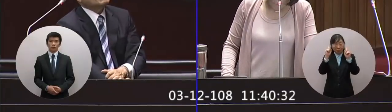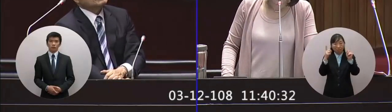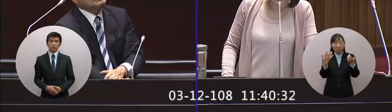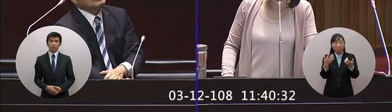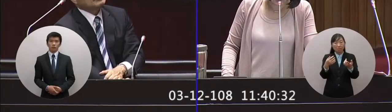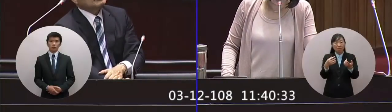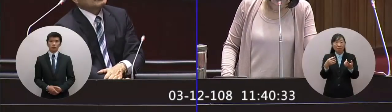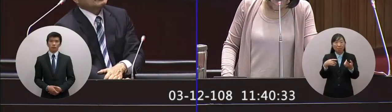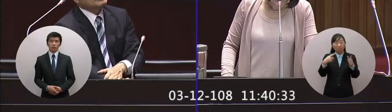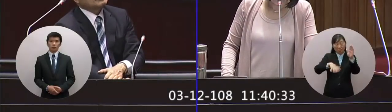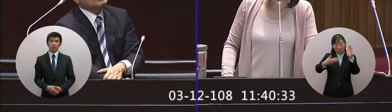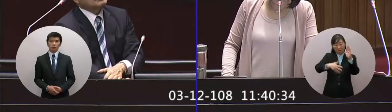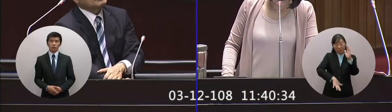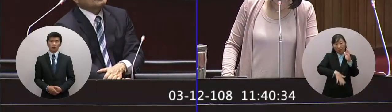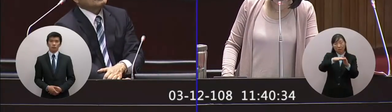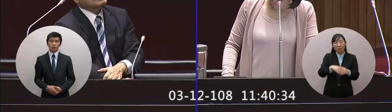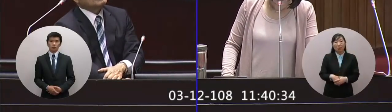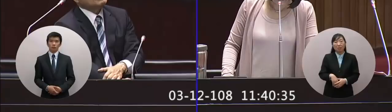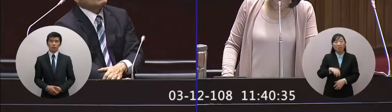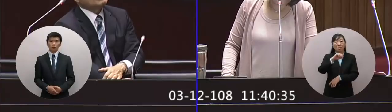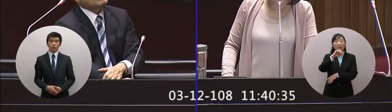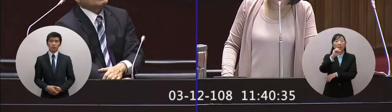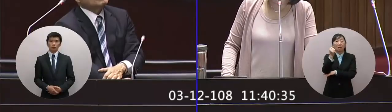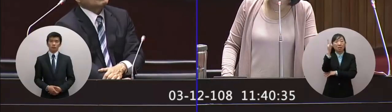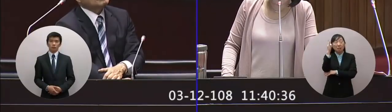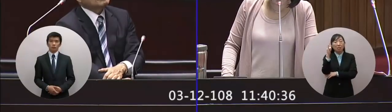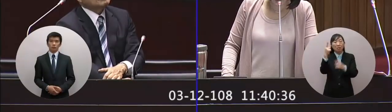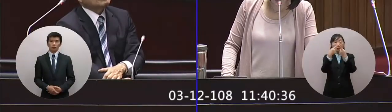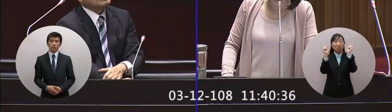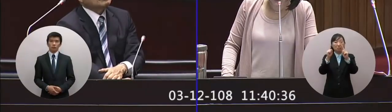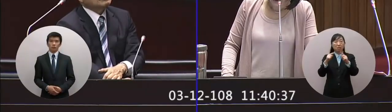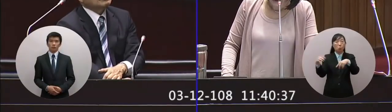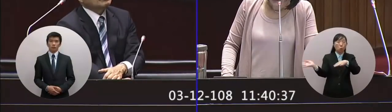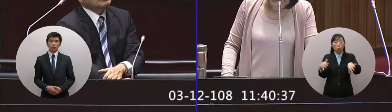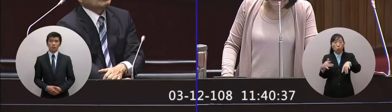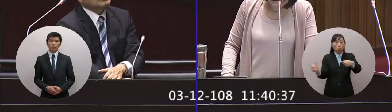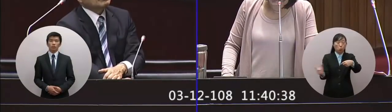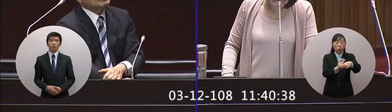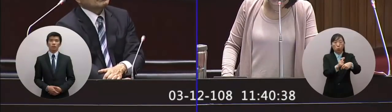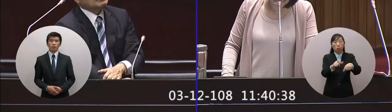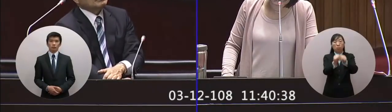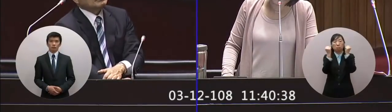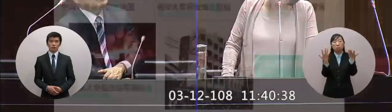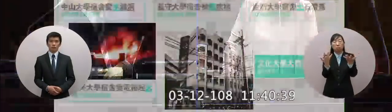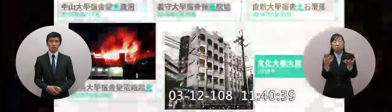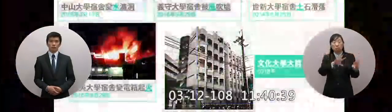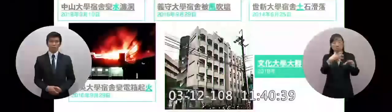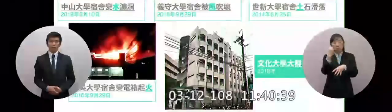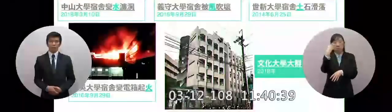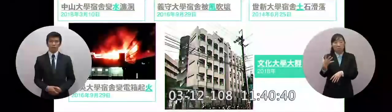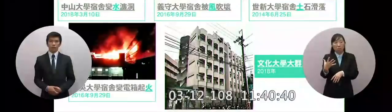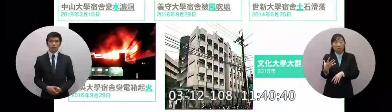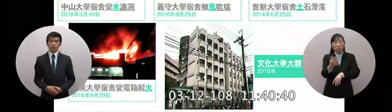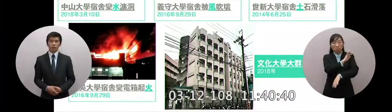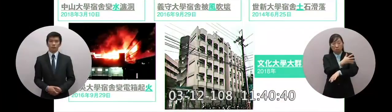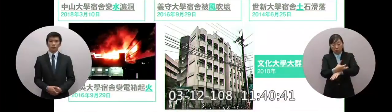水帘洞，淹水了；一手大学台风来了，被风吹坏了；世新大学土石流都